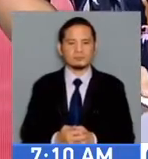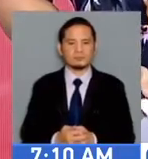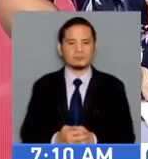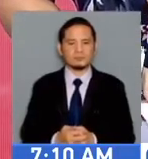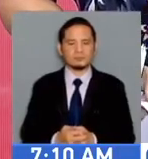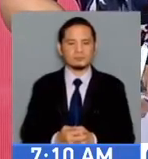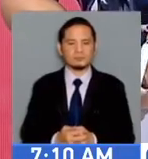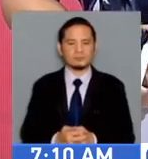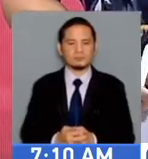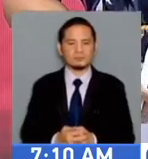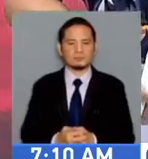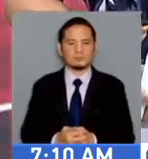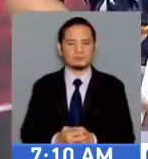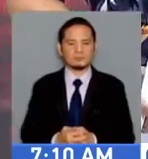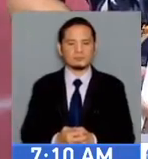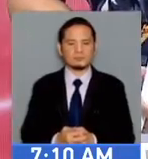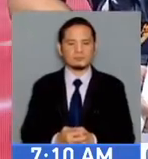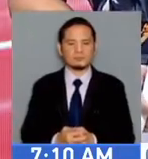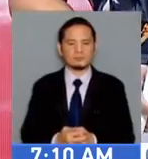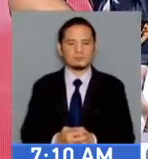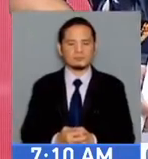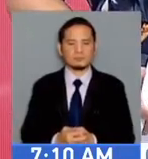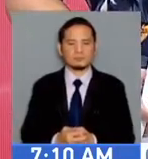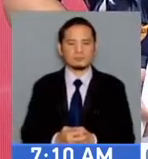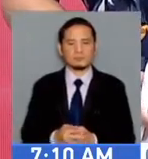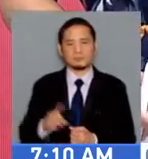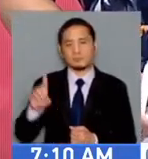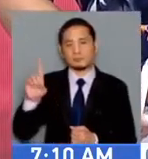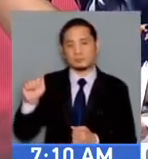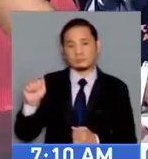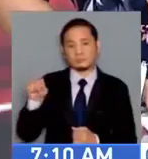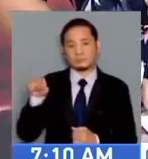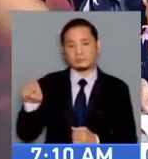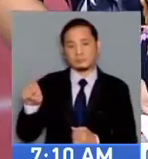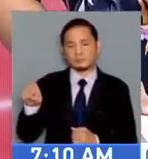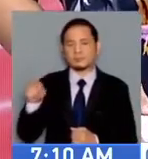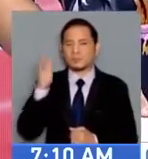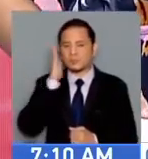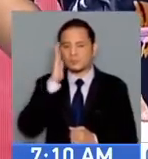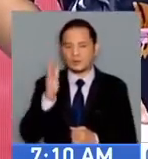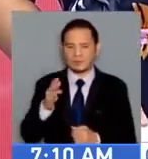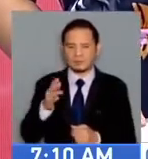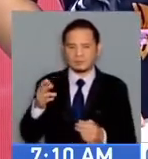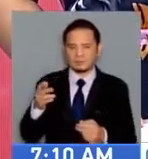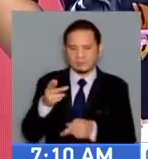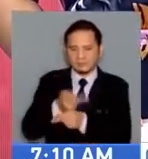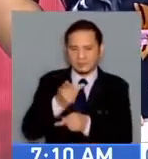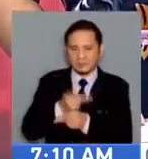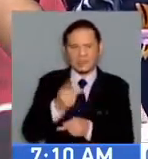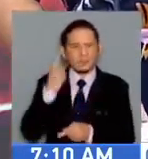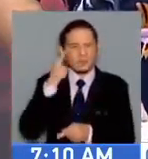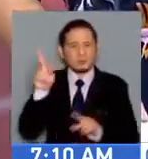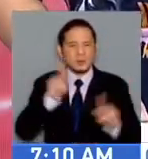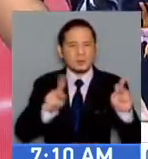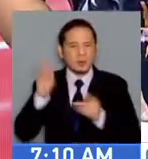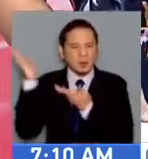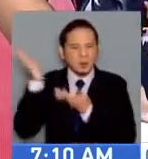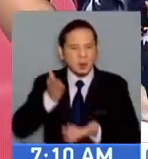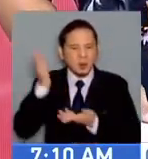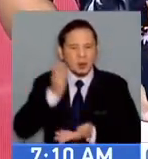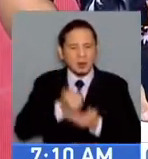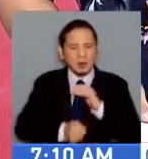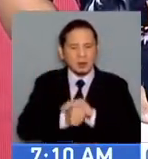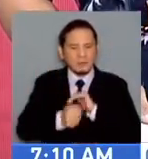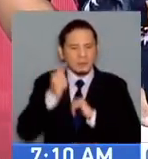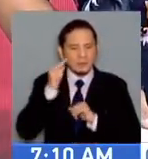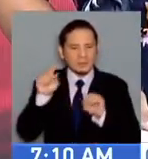Sunod-sunod ang operasyon ng Department of Agriculture laban sa mga agricultural smuggler. Giit na ahensya, makokompromiso ang food safety sa bansa kung